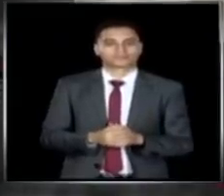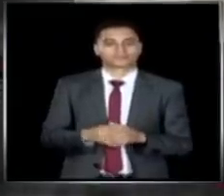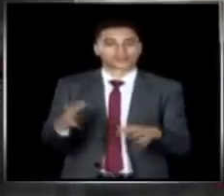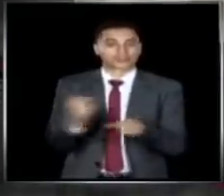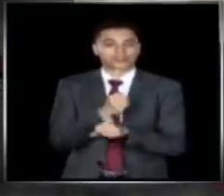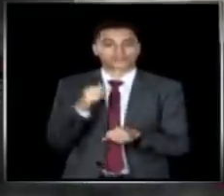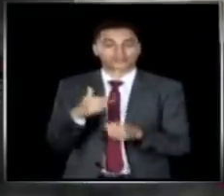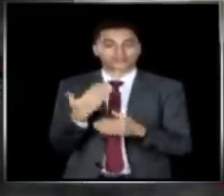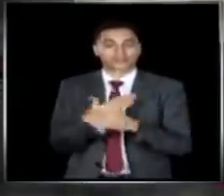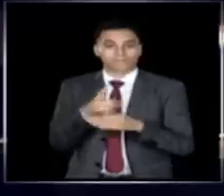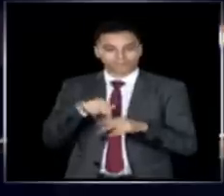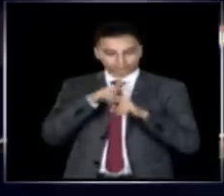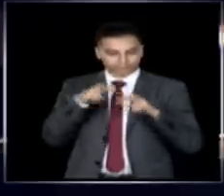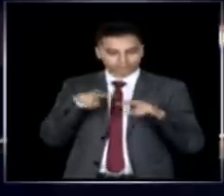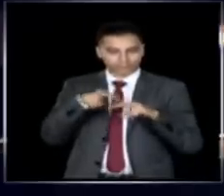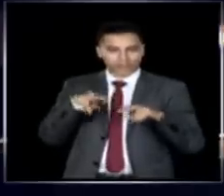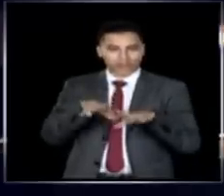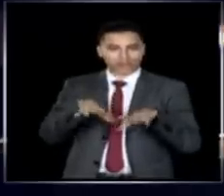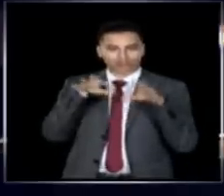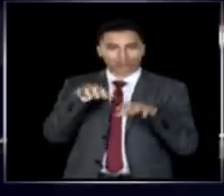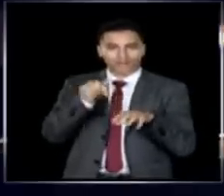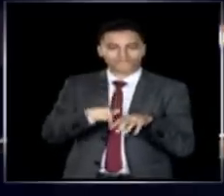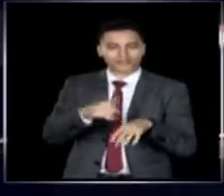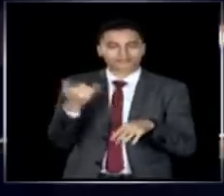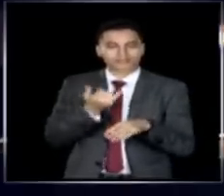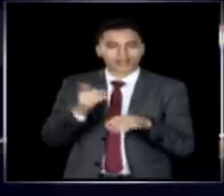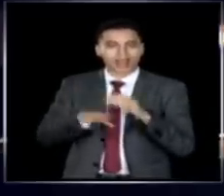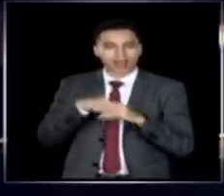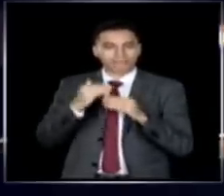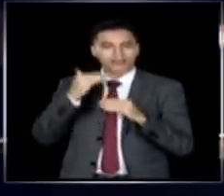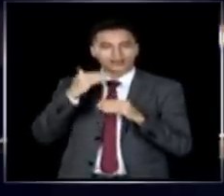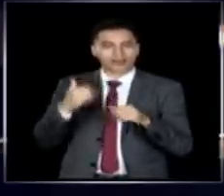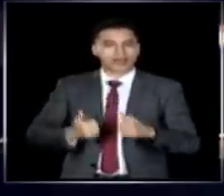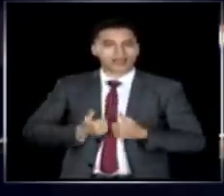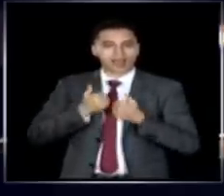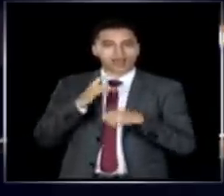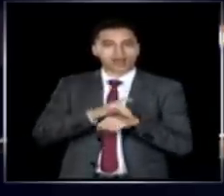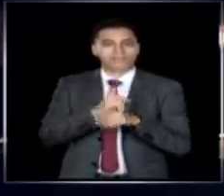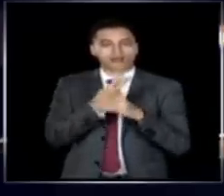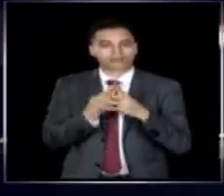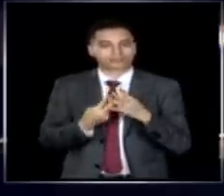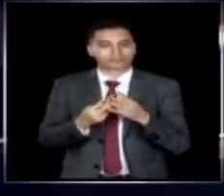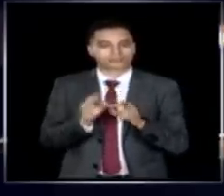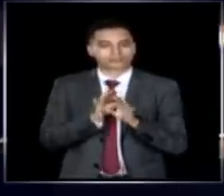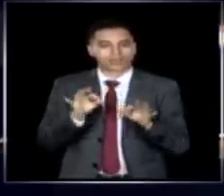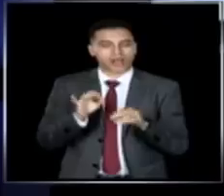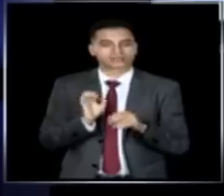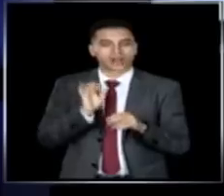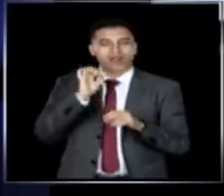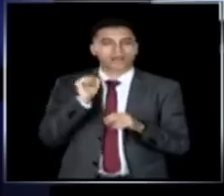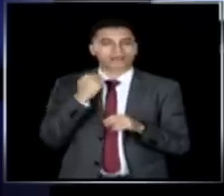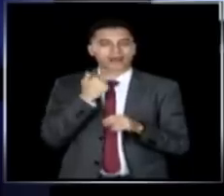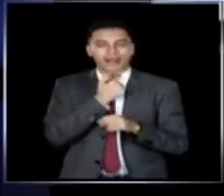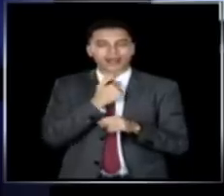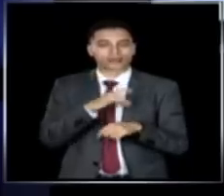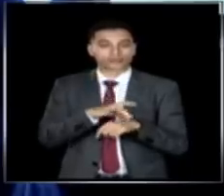اكتشف تقنيات بالاشعه بتسهل اكتشاف العديد من الامراض زي سرطان الرئه.